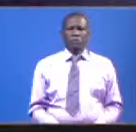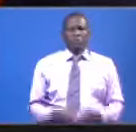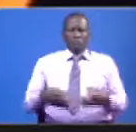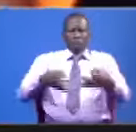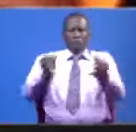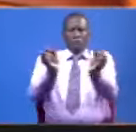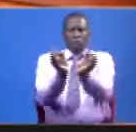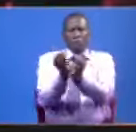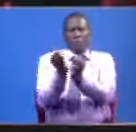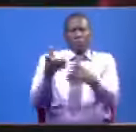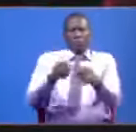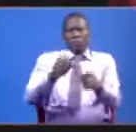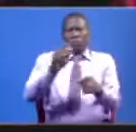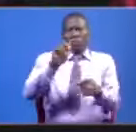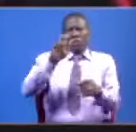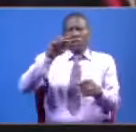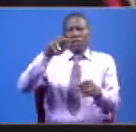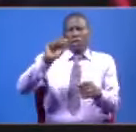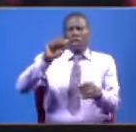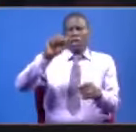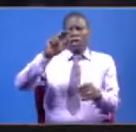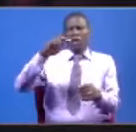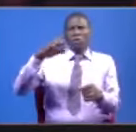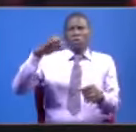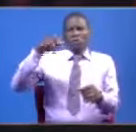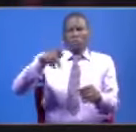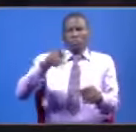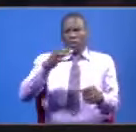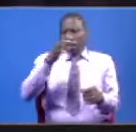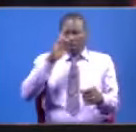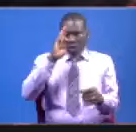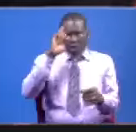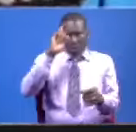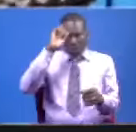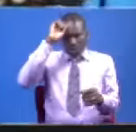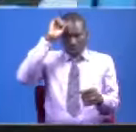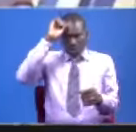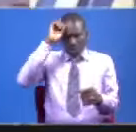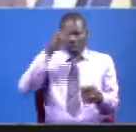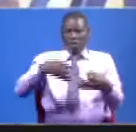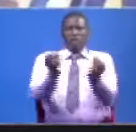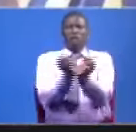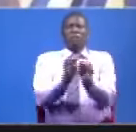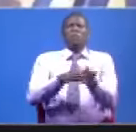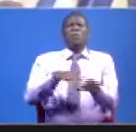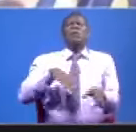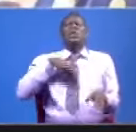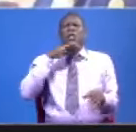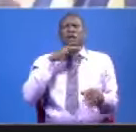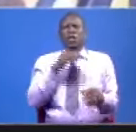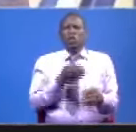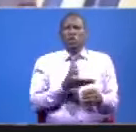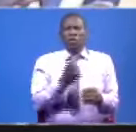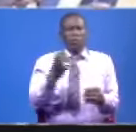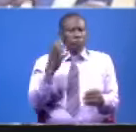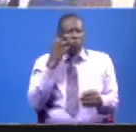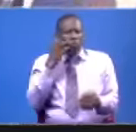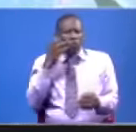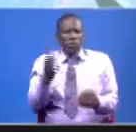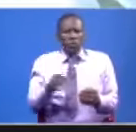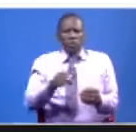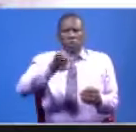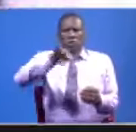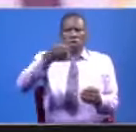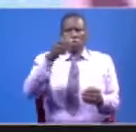Familia hii kutoka Kinangop, kaunti ya Nyandarua, inaomboleza kumpoteza mpendwa wao. Miongoni mwa waombolezaji ni John